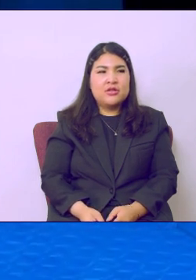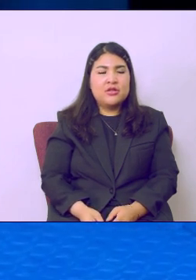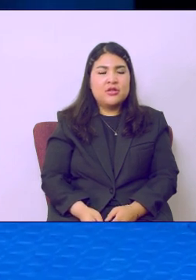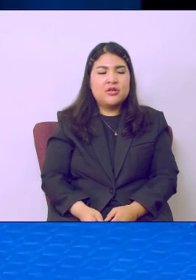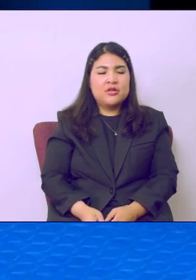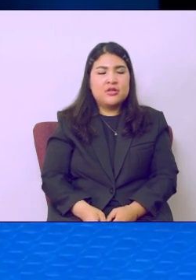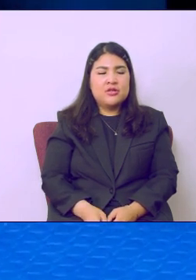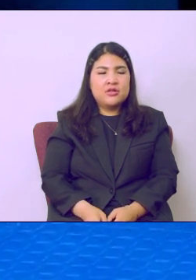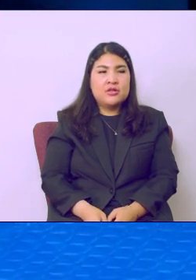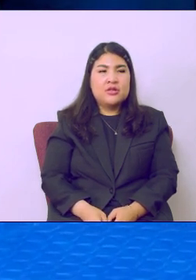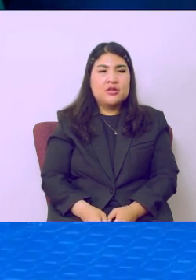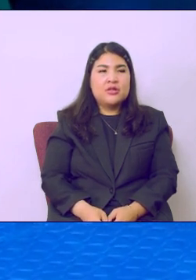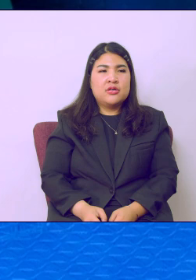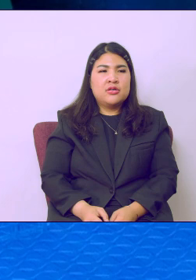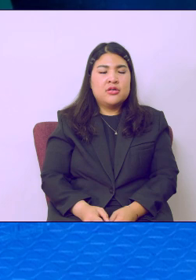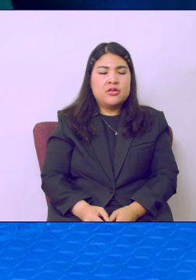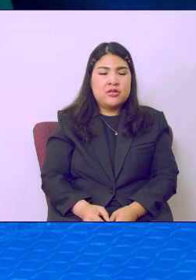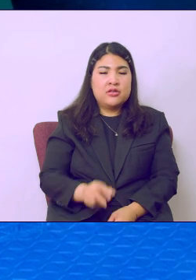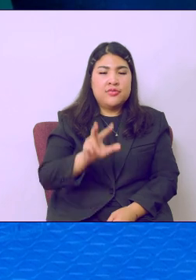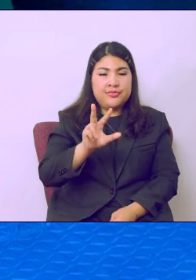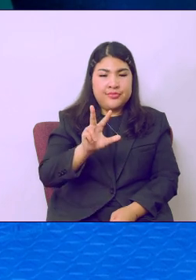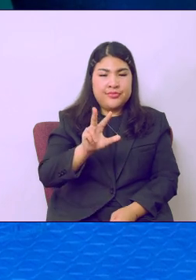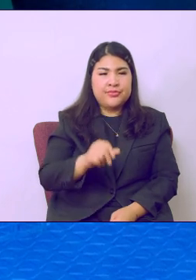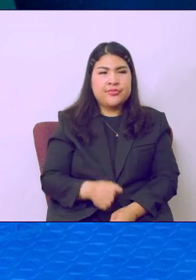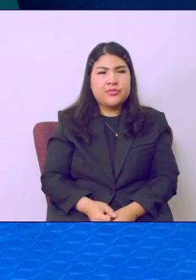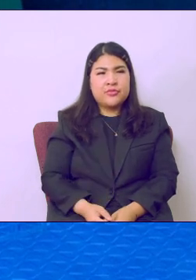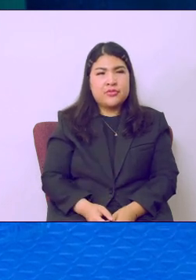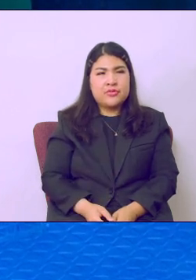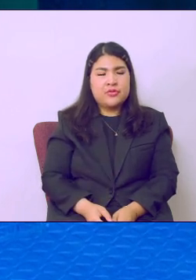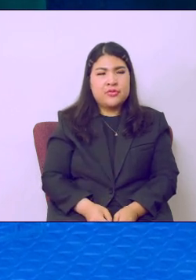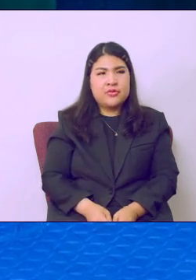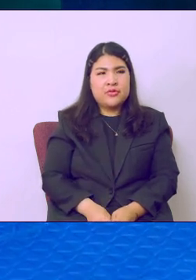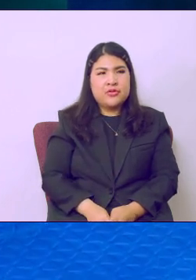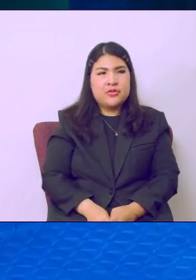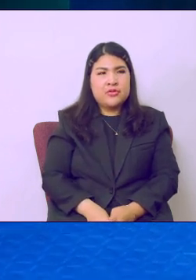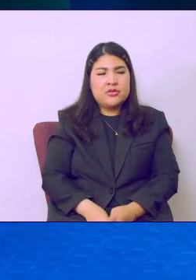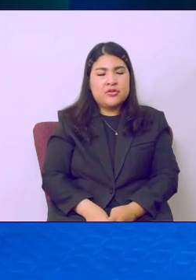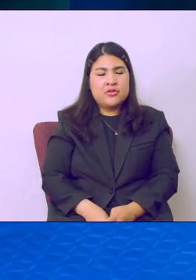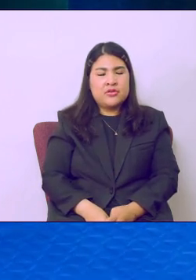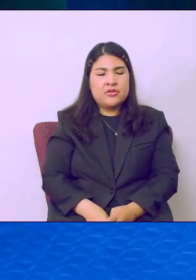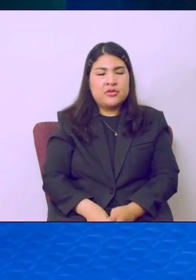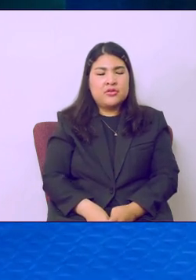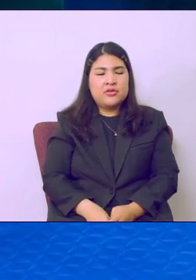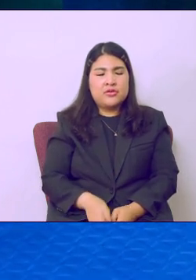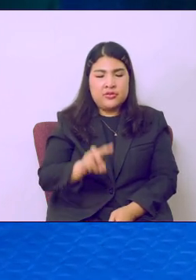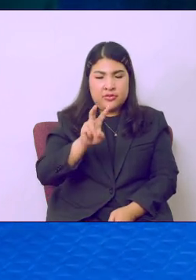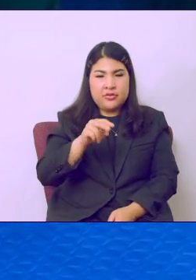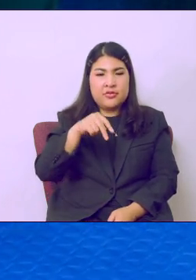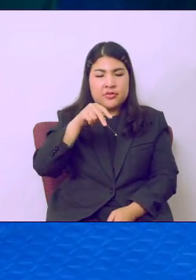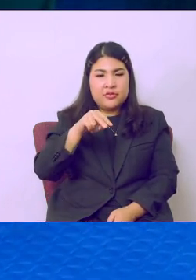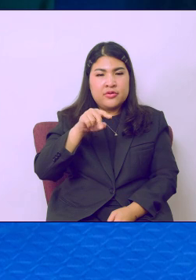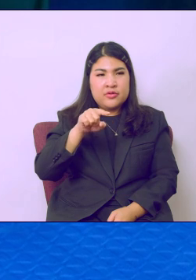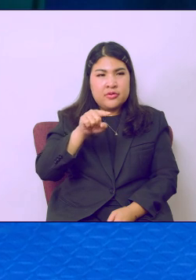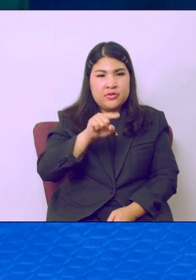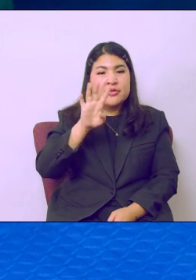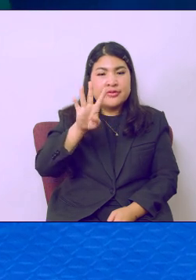ครับช้าช้าลงช้าลงอ่ะ 3ครับขึ้นมาเอาแค่5ครั้งครับลงครับ 4ลงช้าๆ